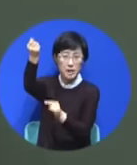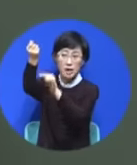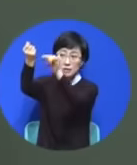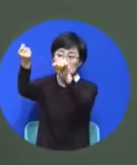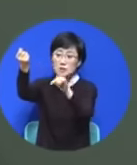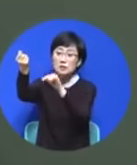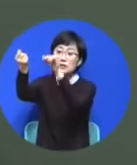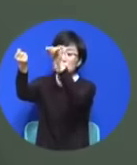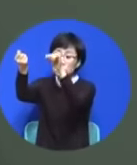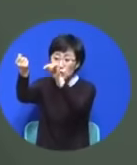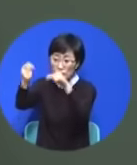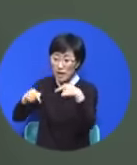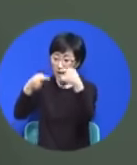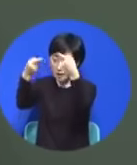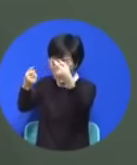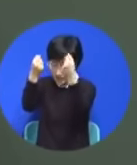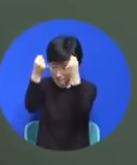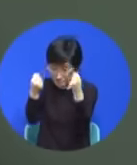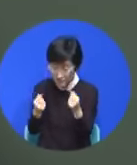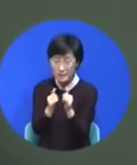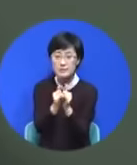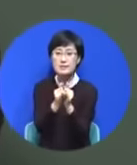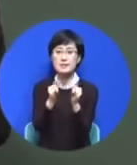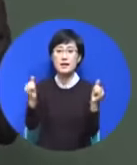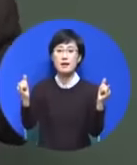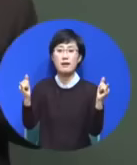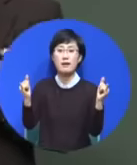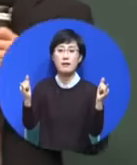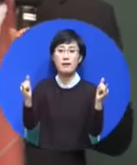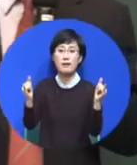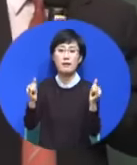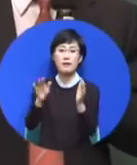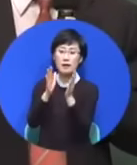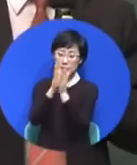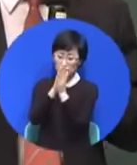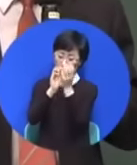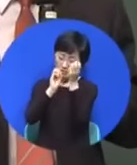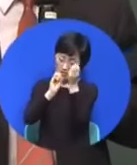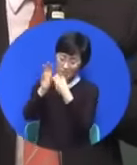속에 있는 자는 응답받을 수밖에 없는 거예